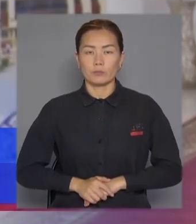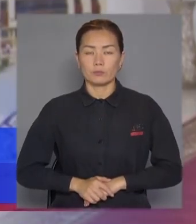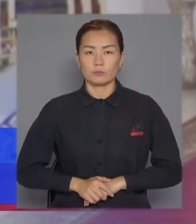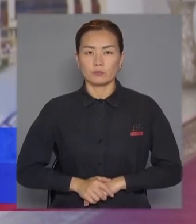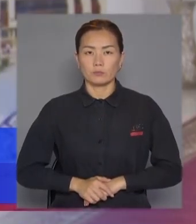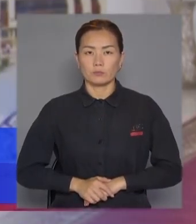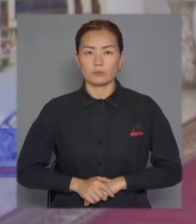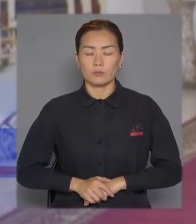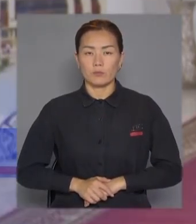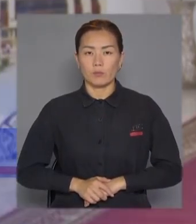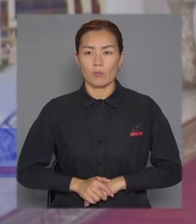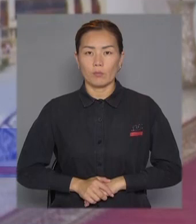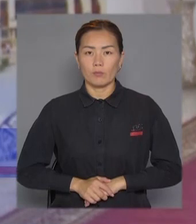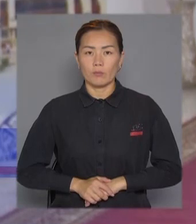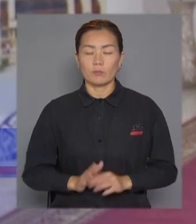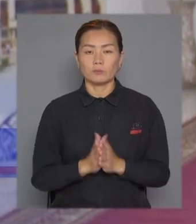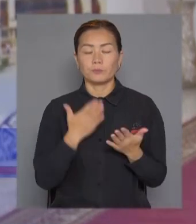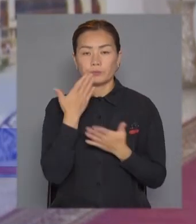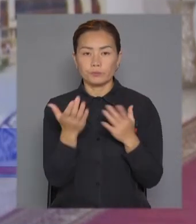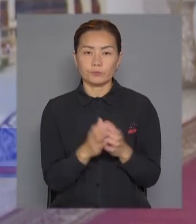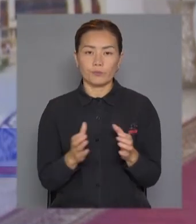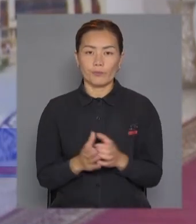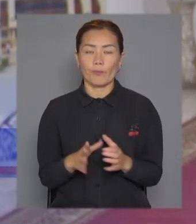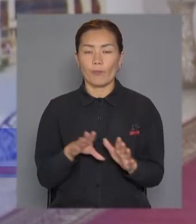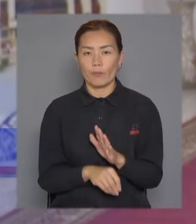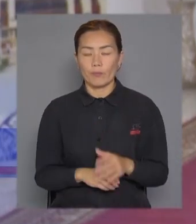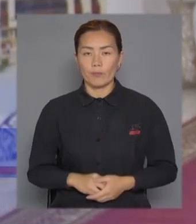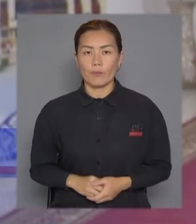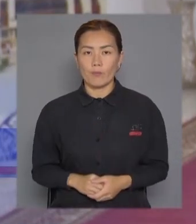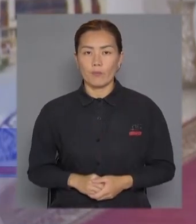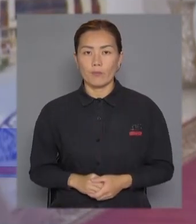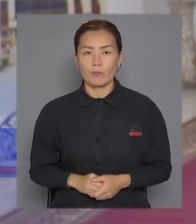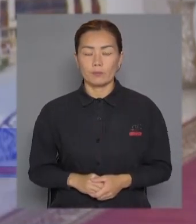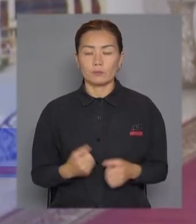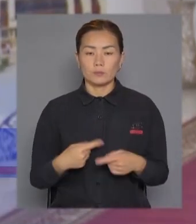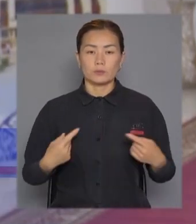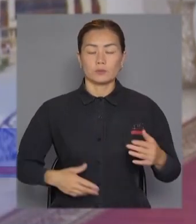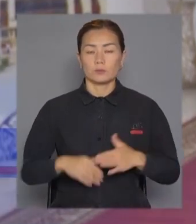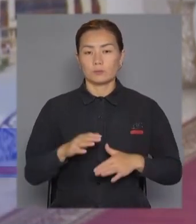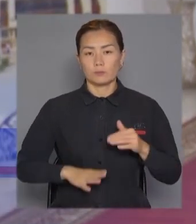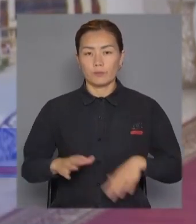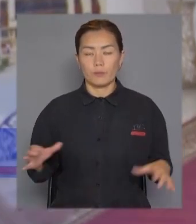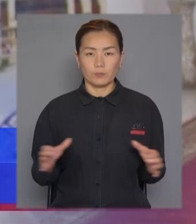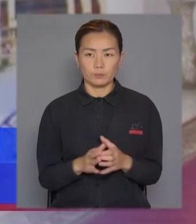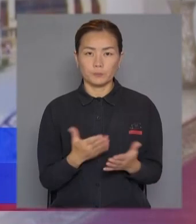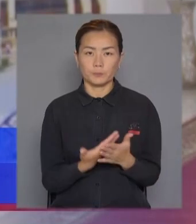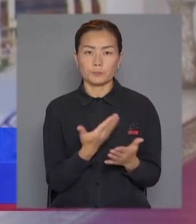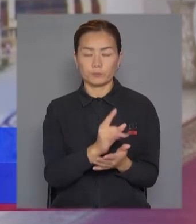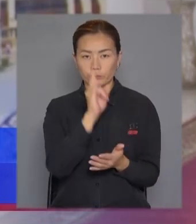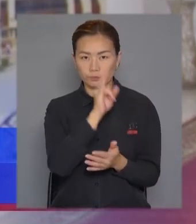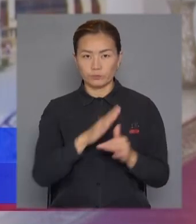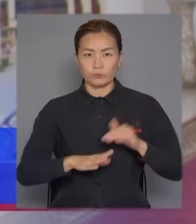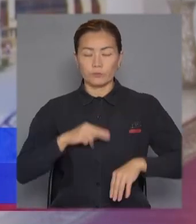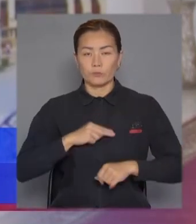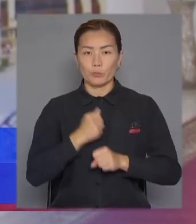Кітап оқу үйірмесіндегі адамдардың өздеріне деген әртүрлі салаларда болғанменен, мысалы, олар мұнай